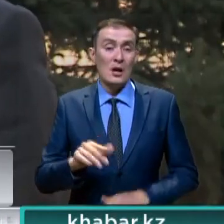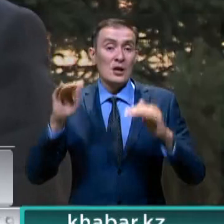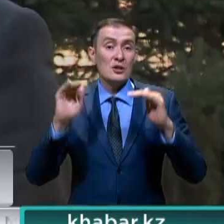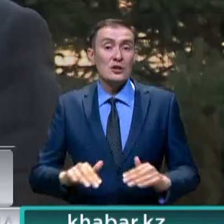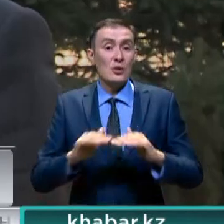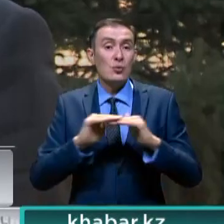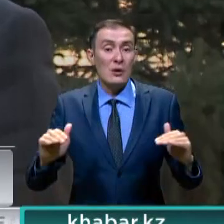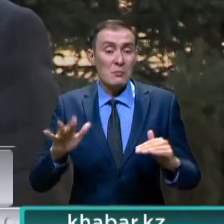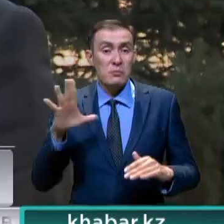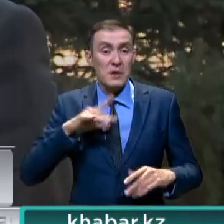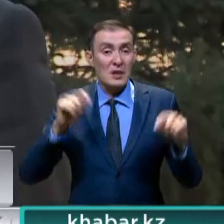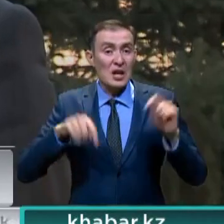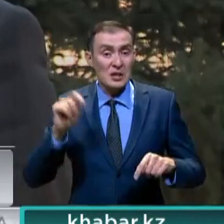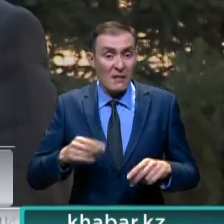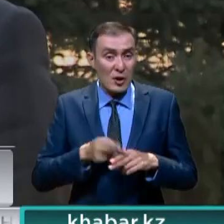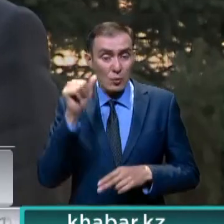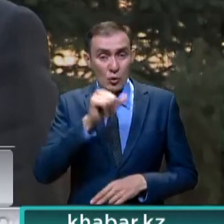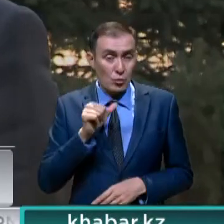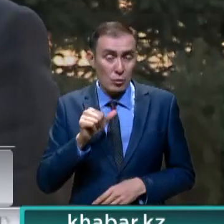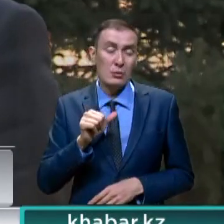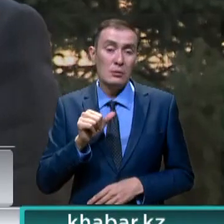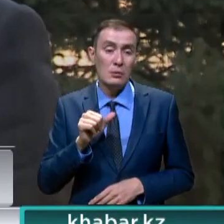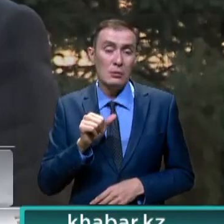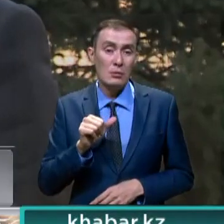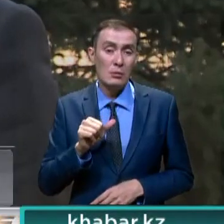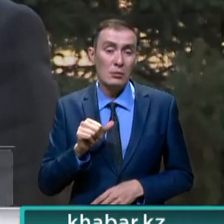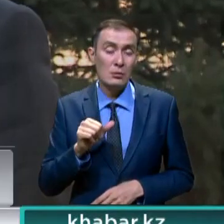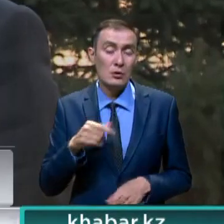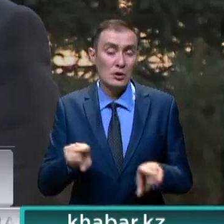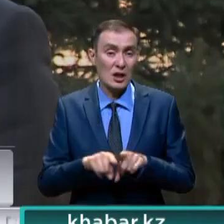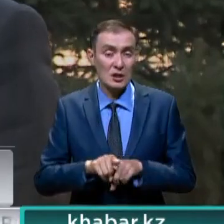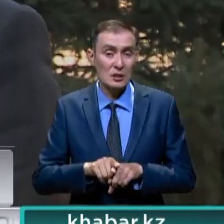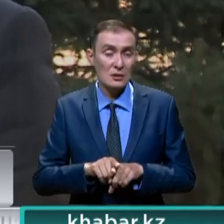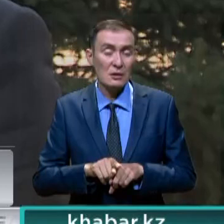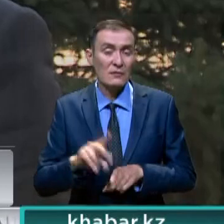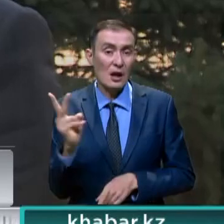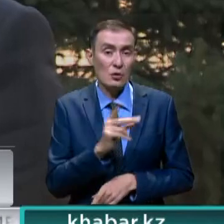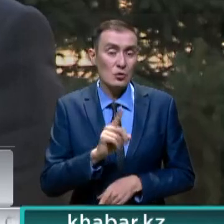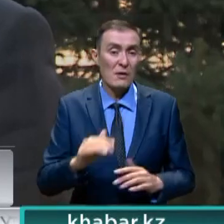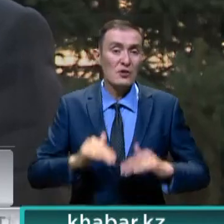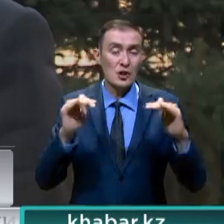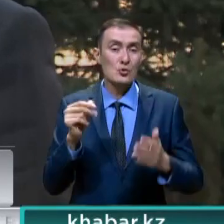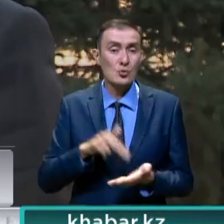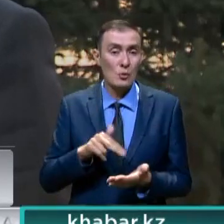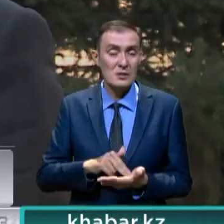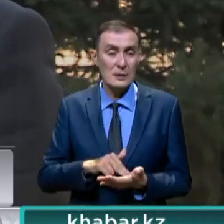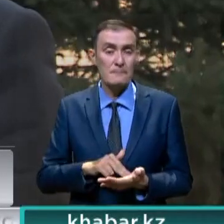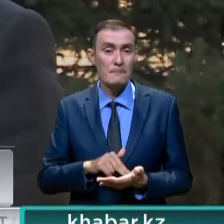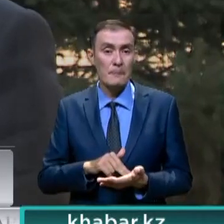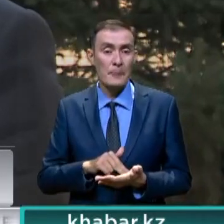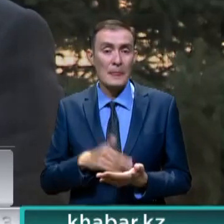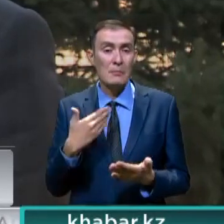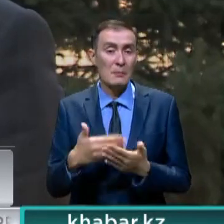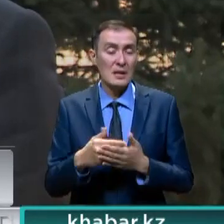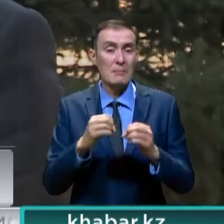низкий уровень осадков. В текущем году, по информации Казгидромет, также, во-вторых, это повышение цен